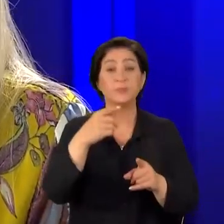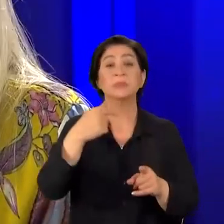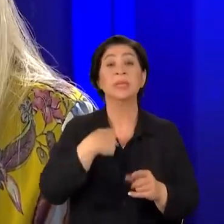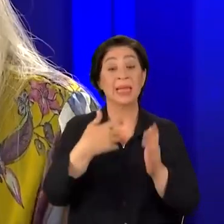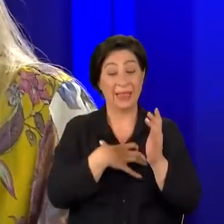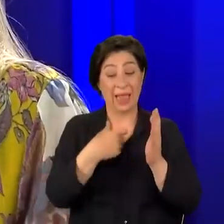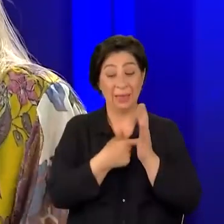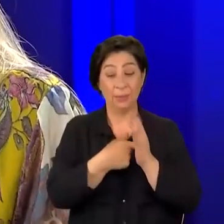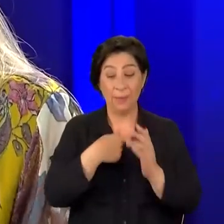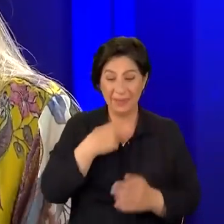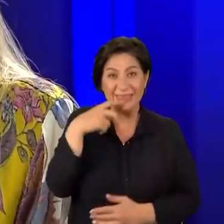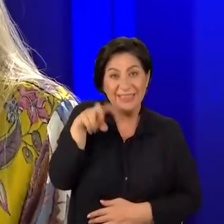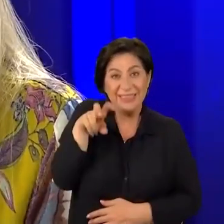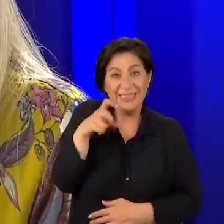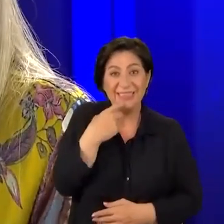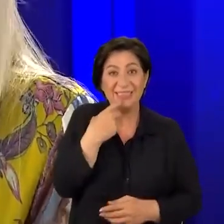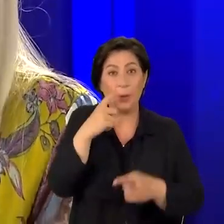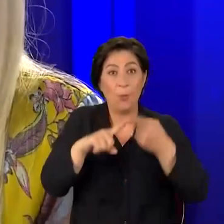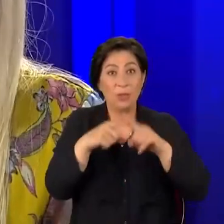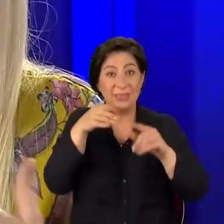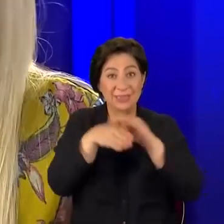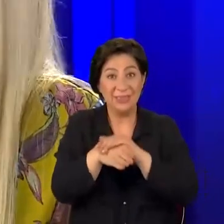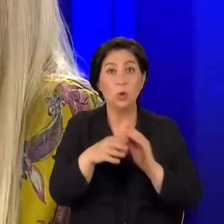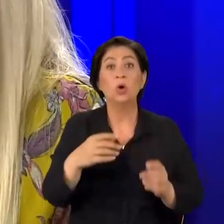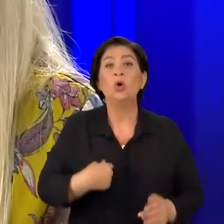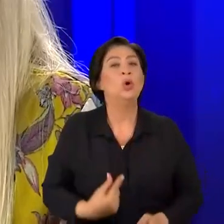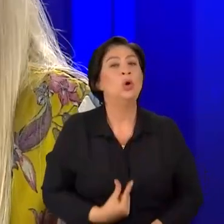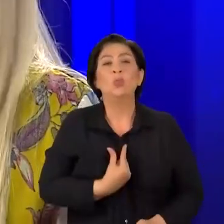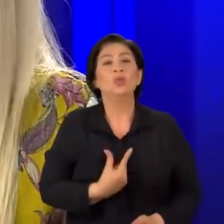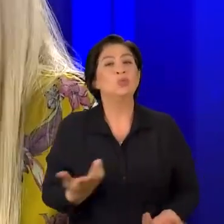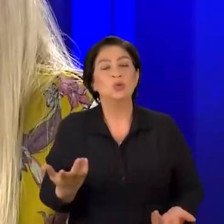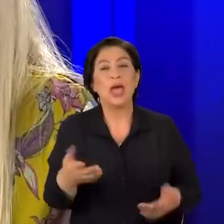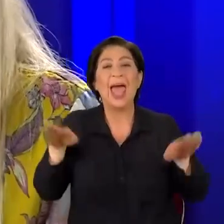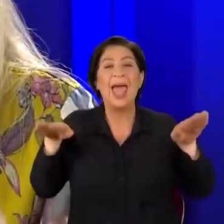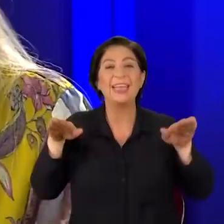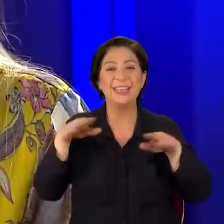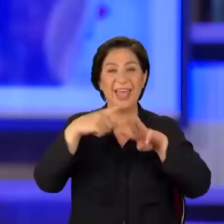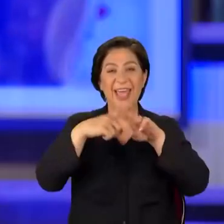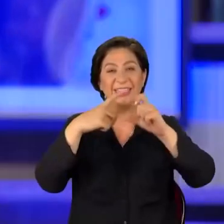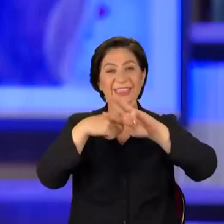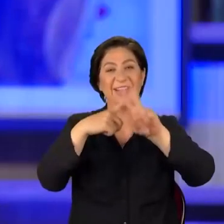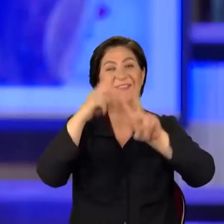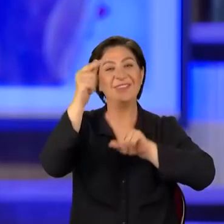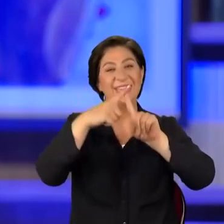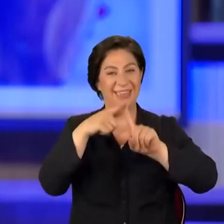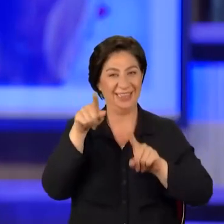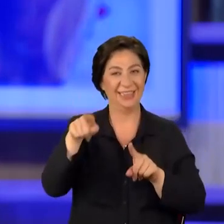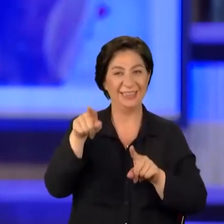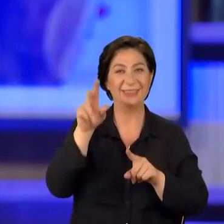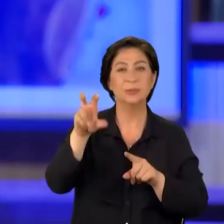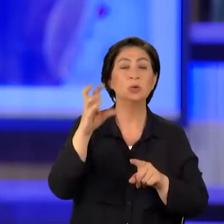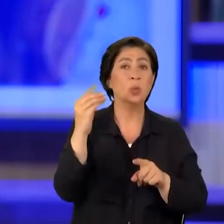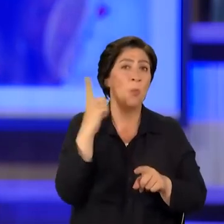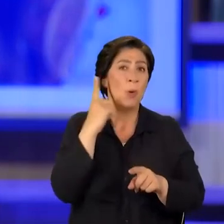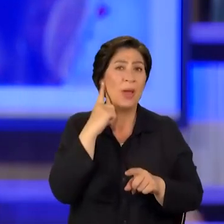şunu söyleyeyim. Ben 8 yaşında siyasete girdim. Umudumuz Ecevit diye o zamanlar çok popüler bir şeydi,